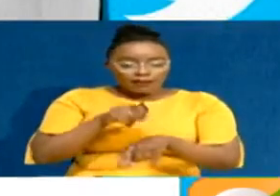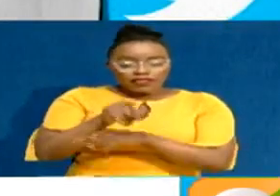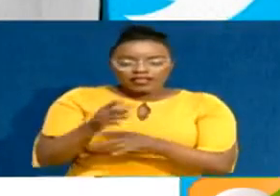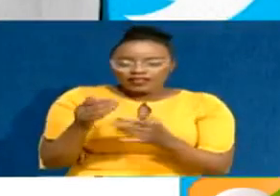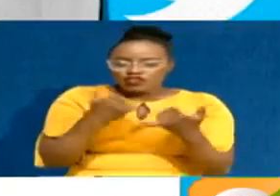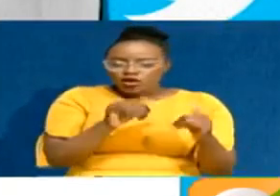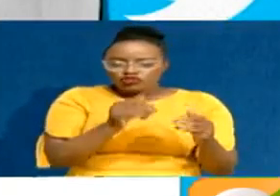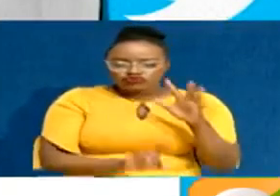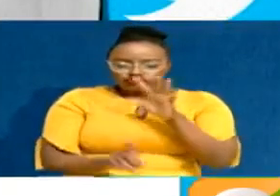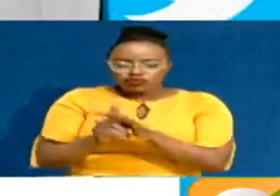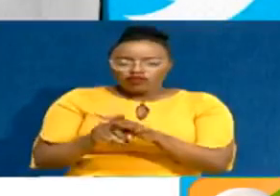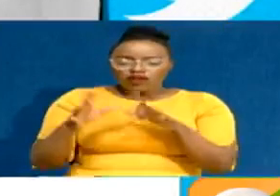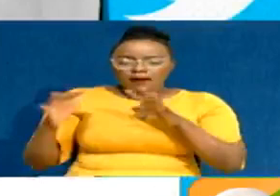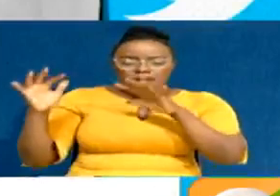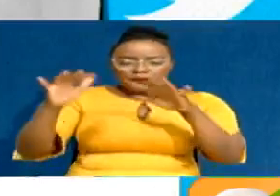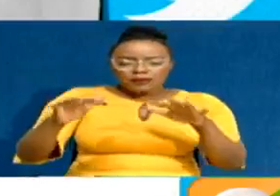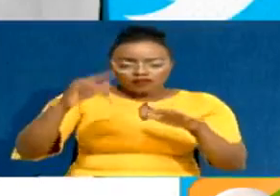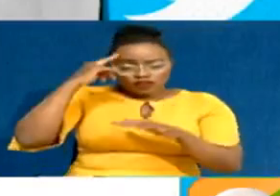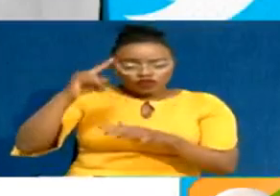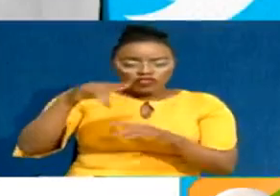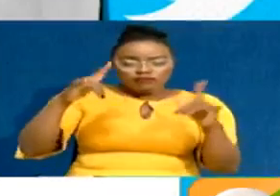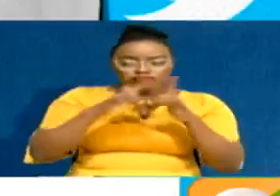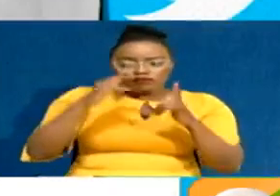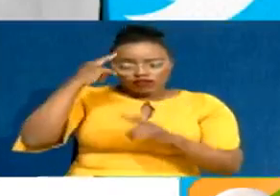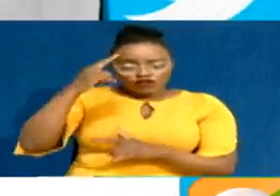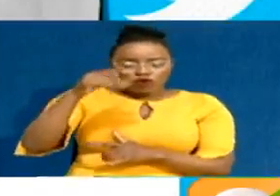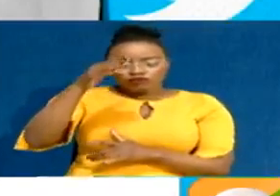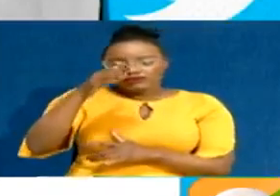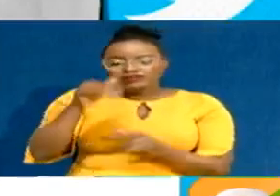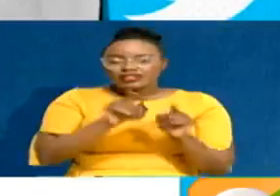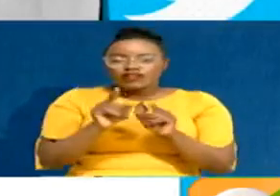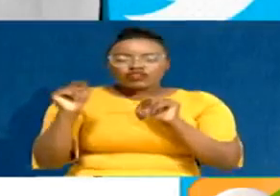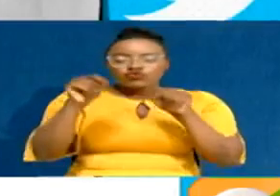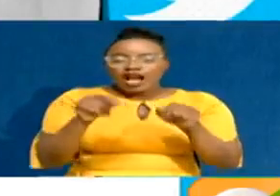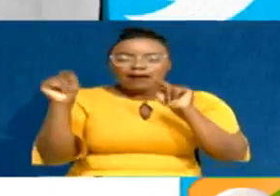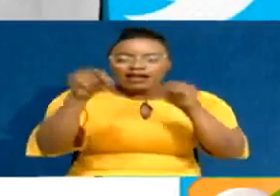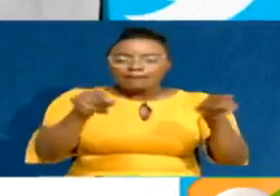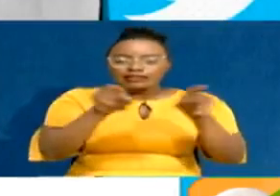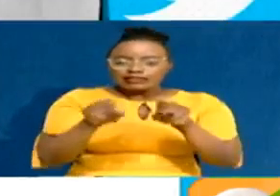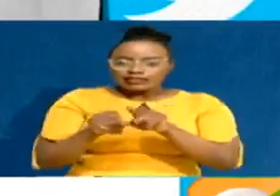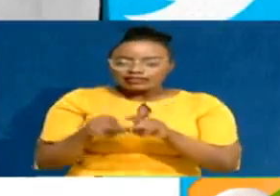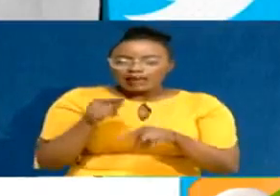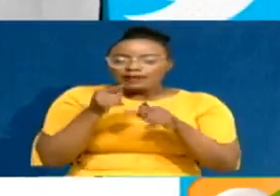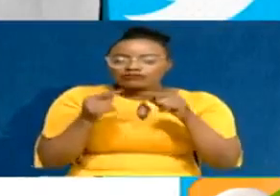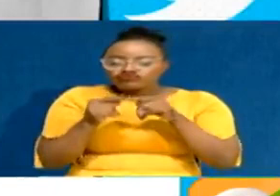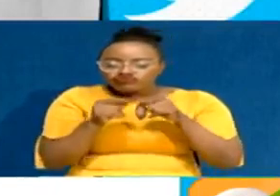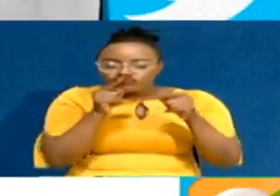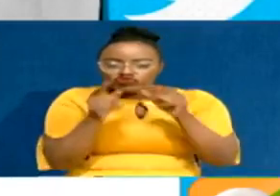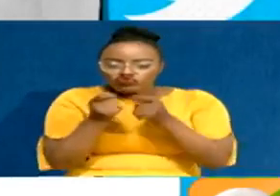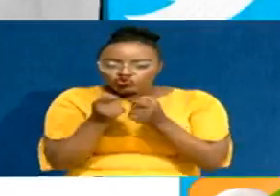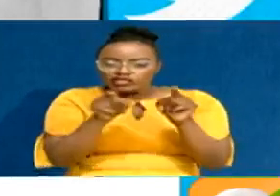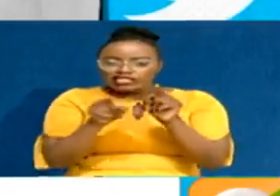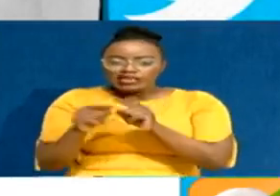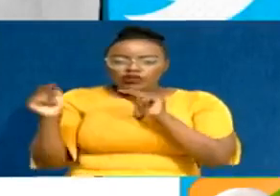kauli mbiu ya kujitokeza kwa wingi haswa katika ngome ya rais Kenyatta ilikuwa ni kuumera kuumera taadhuraku, yani kujitokeza kwa